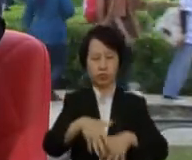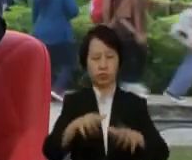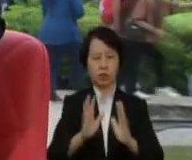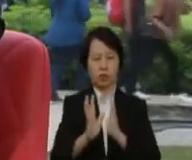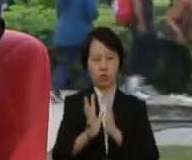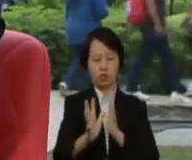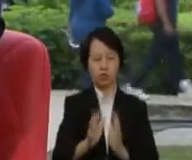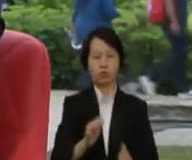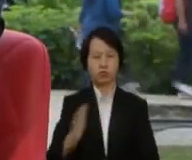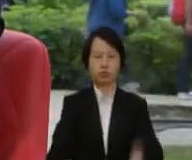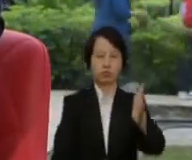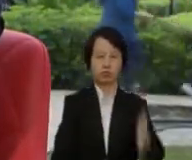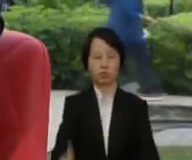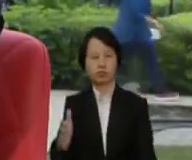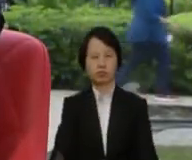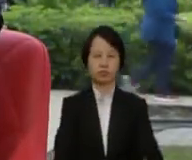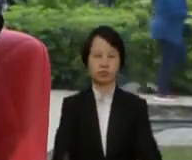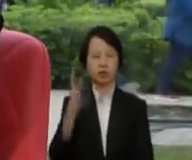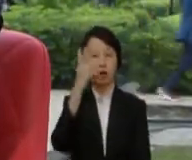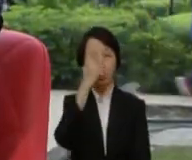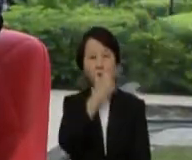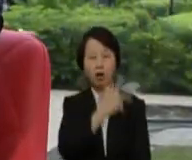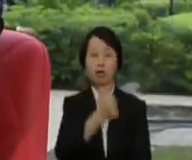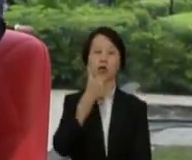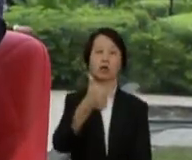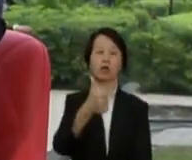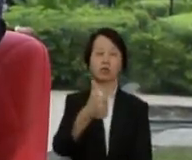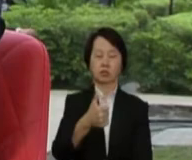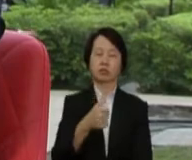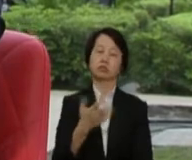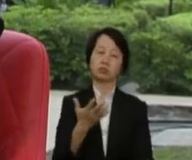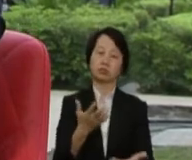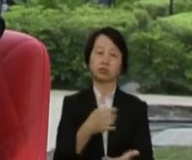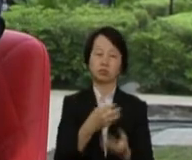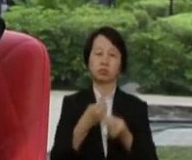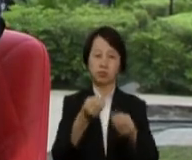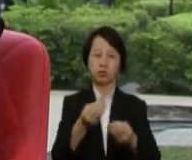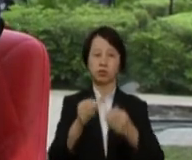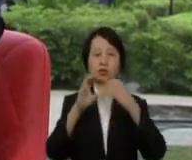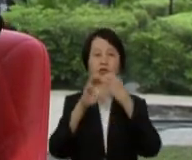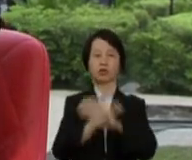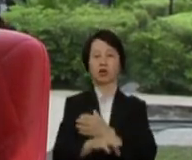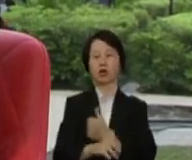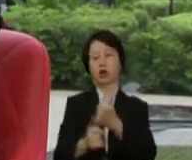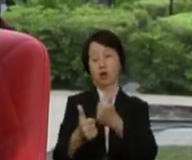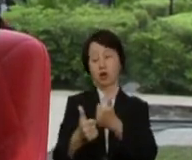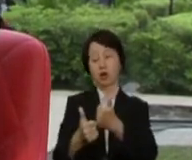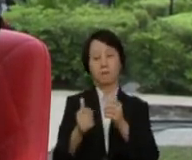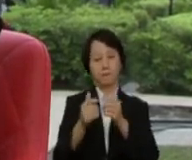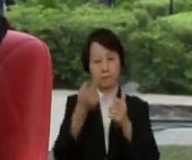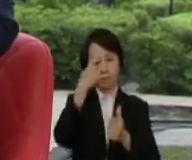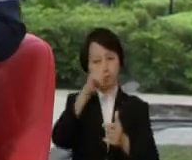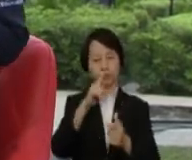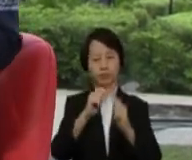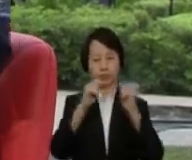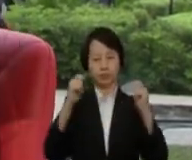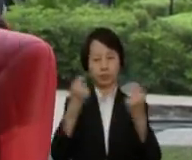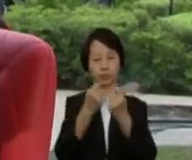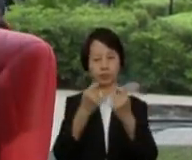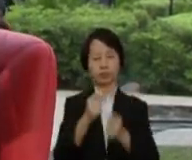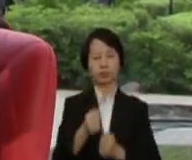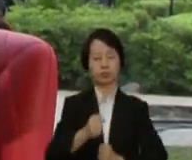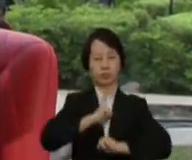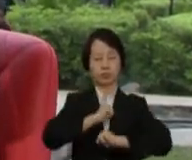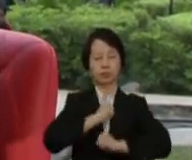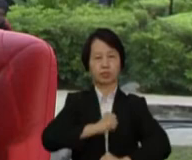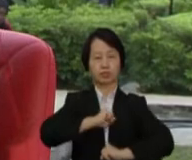cantik, berkawat pun sangat cantik. Jadi ini memberikan satu cabaran yang cukup besar, terutama kepada kontingen-kontingen